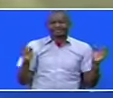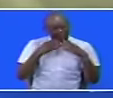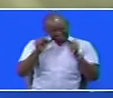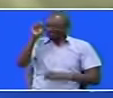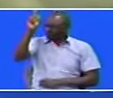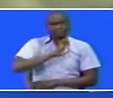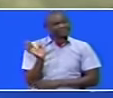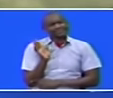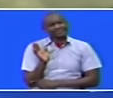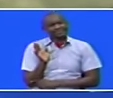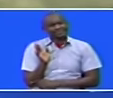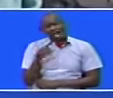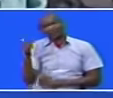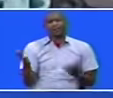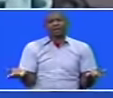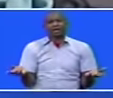time.